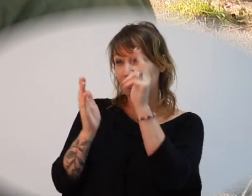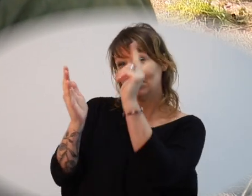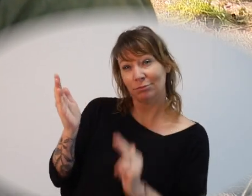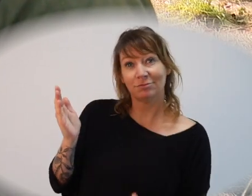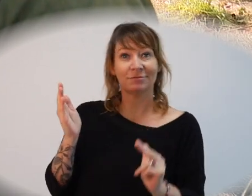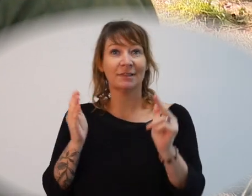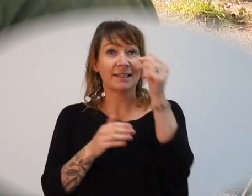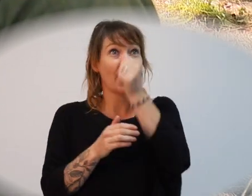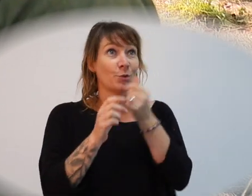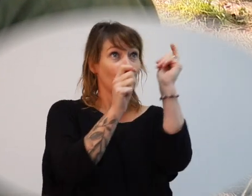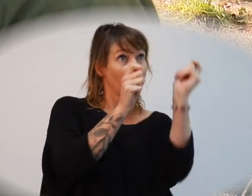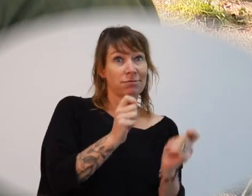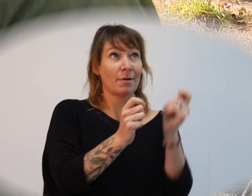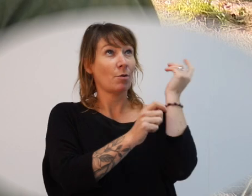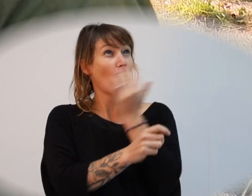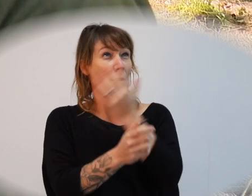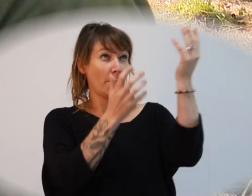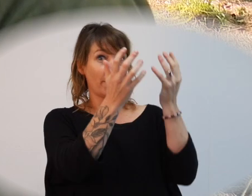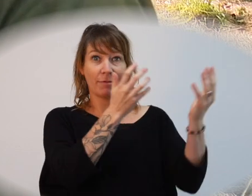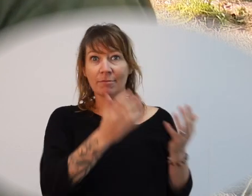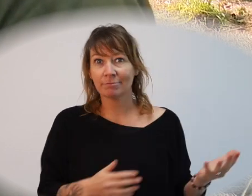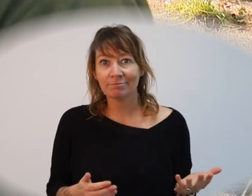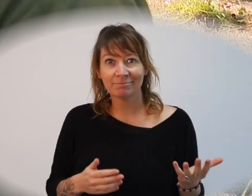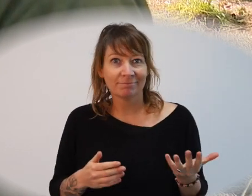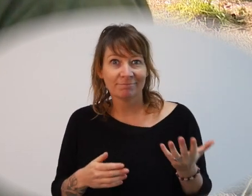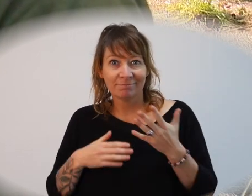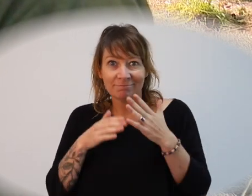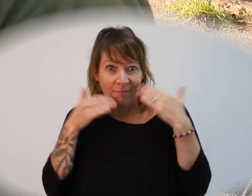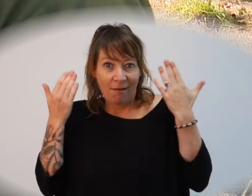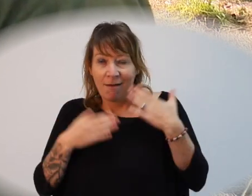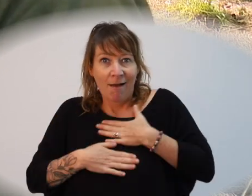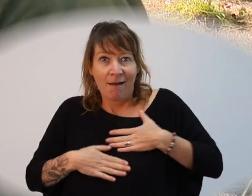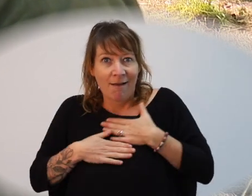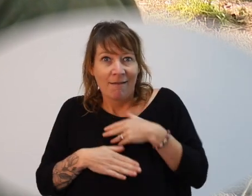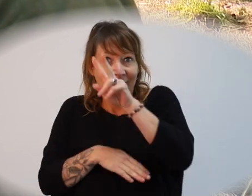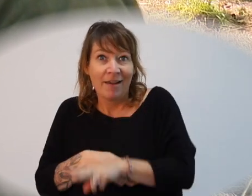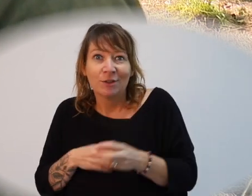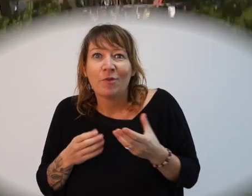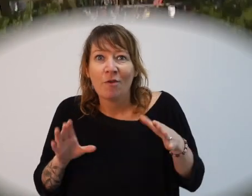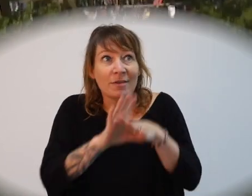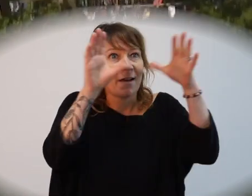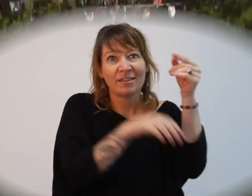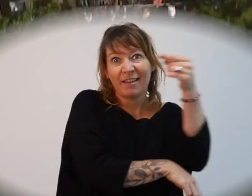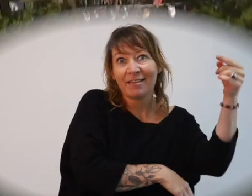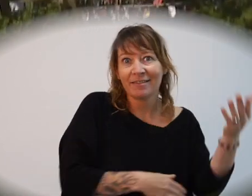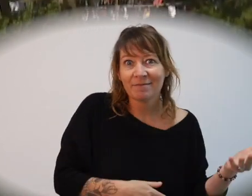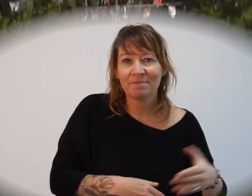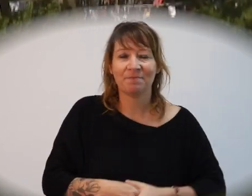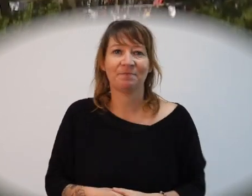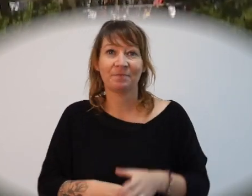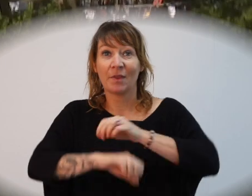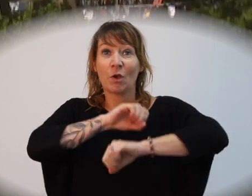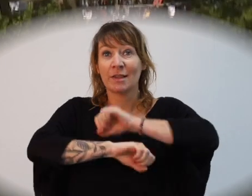très colorées. En fait, c'était beaucoup plus heureux que l'image qu'on en a. Organisé